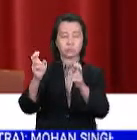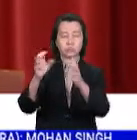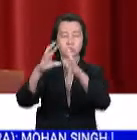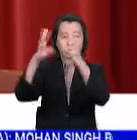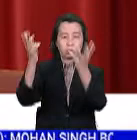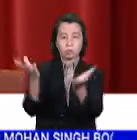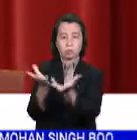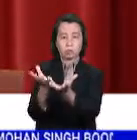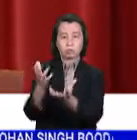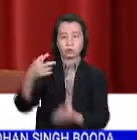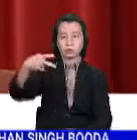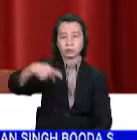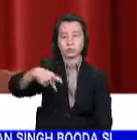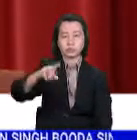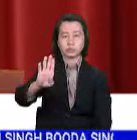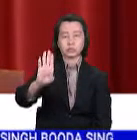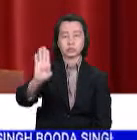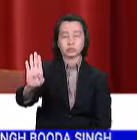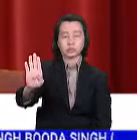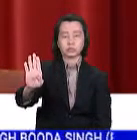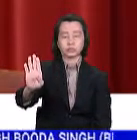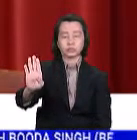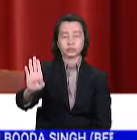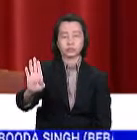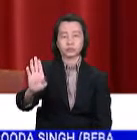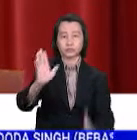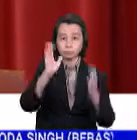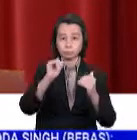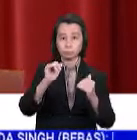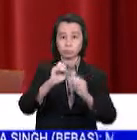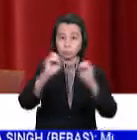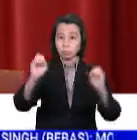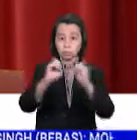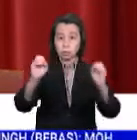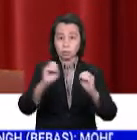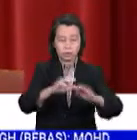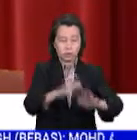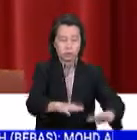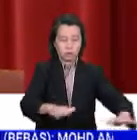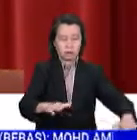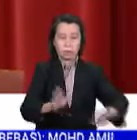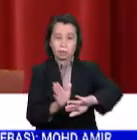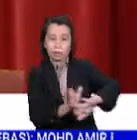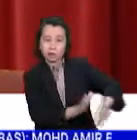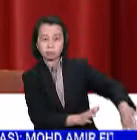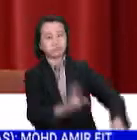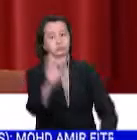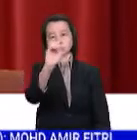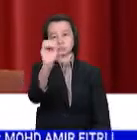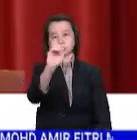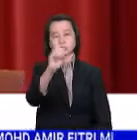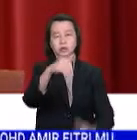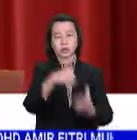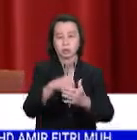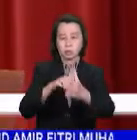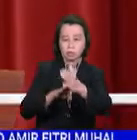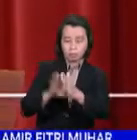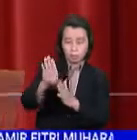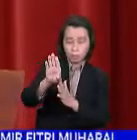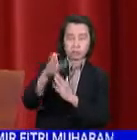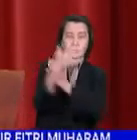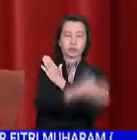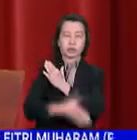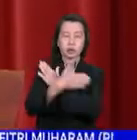pertumbuhan bangsa-bangsa bersatu agar tiada kanak-kanak yang terpinggir dalam pembangunan